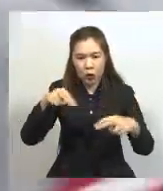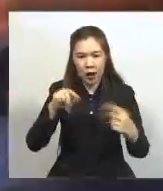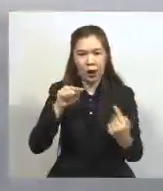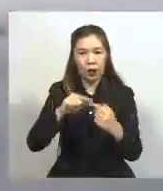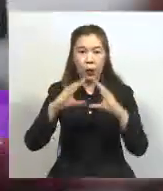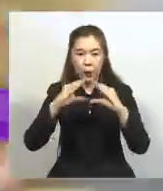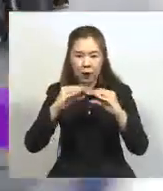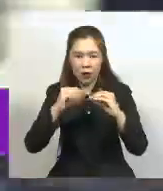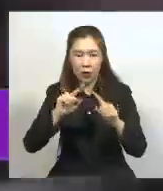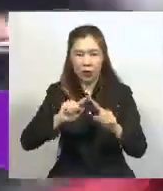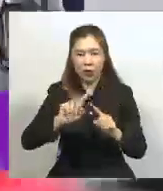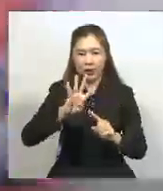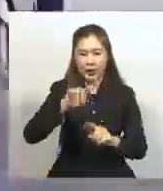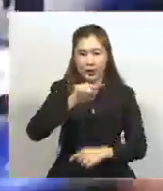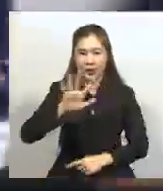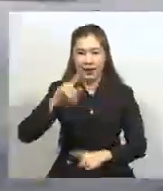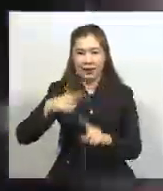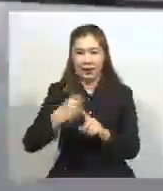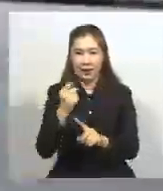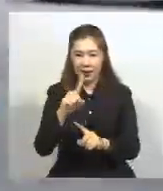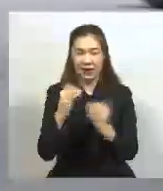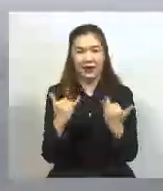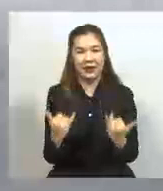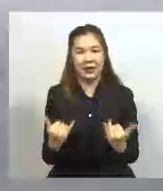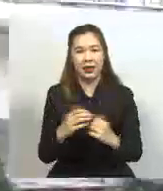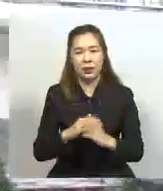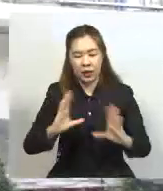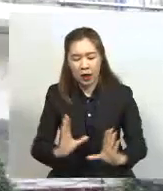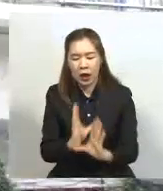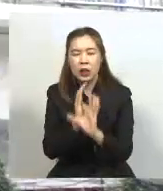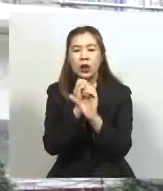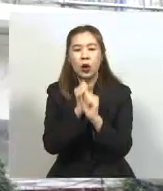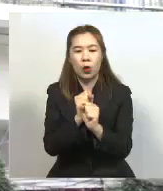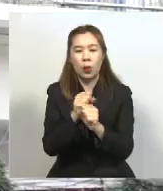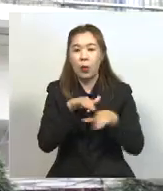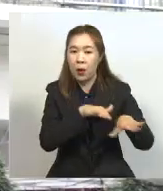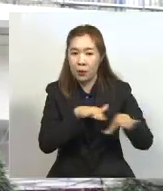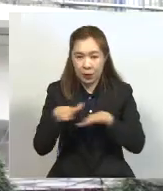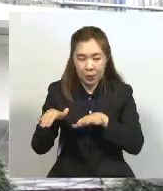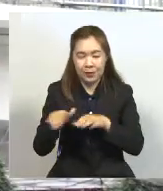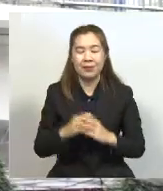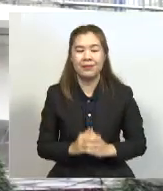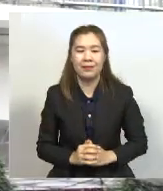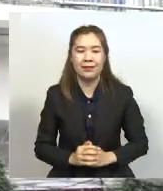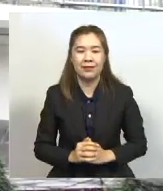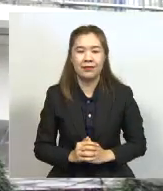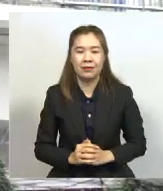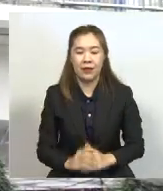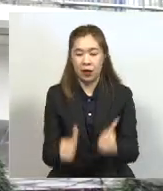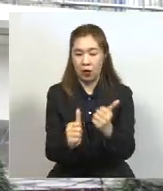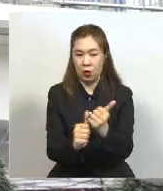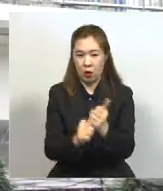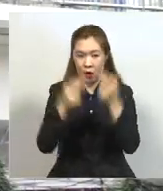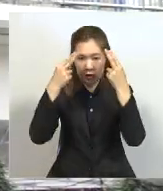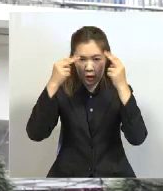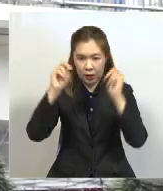าเซียนระหว่างวันที่4ถึง5พฤศจิกายนที่จะถึงนี้เพื่อสรุปภาพรวมความพร้อมล่าสุดครับโดยพลเอกประวิตร